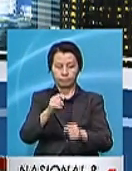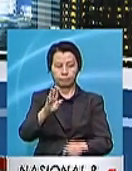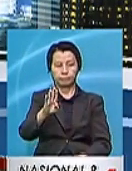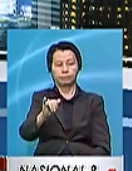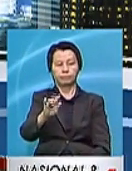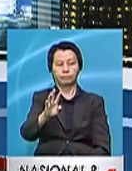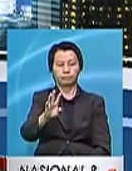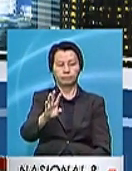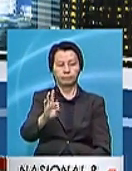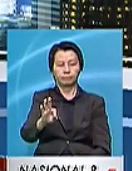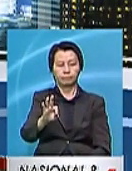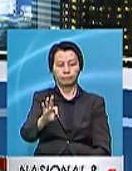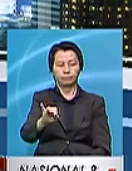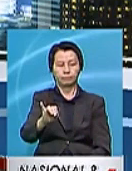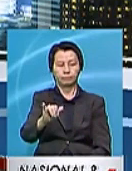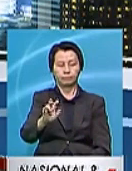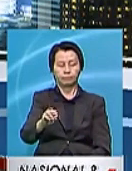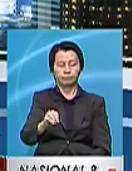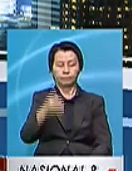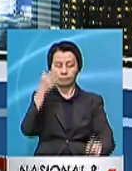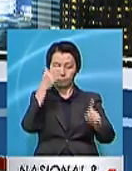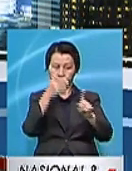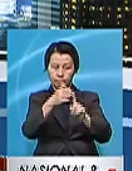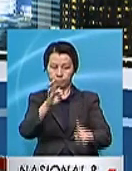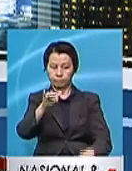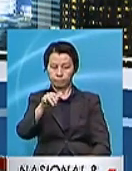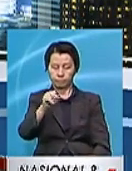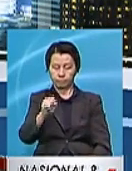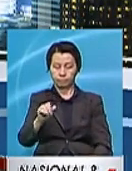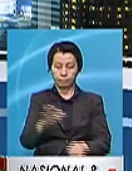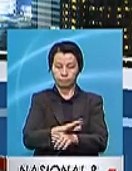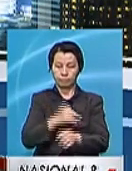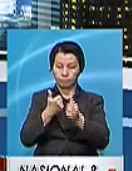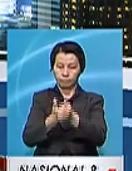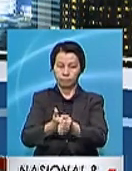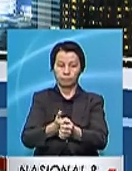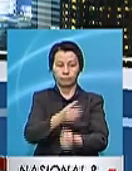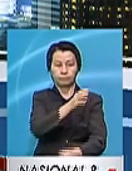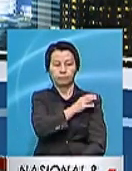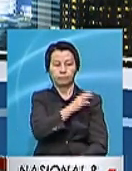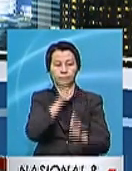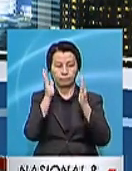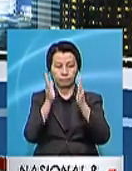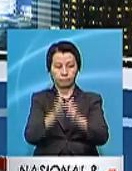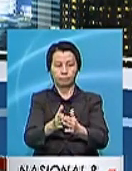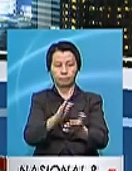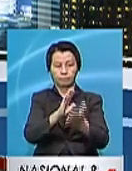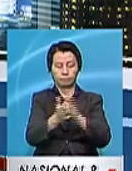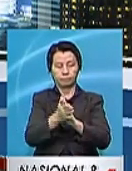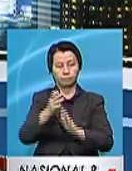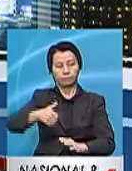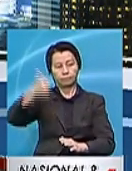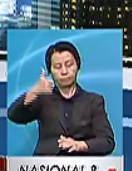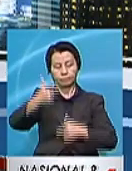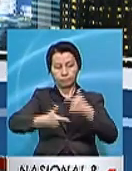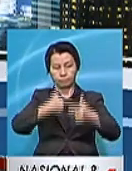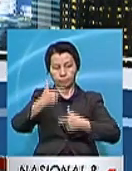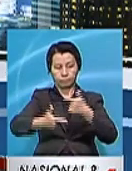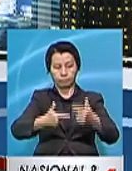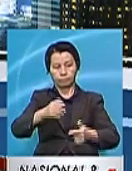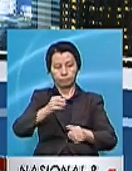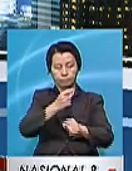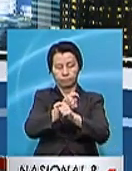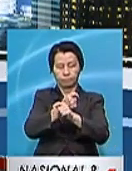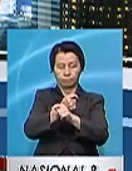bola sepak Selangor musim ini sasaran fas yang perlu dipenuhi bekas jurulatih Pahang itu ialah menjadi juara Liga Super dan